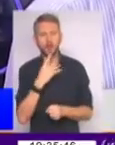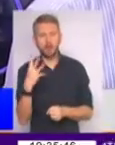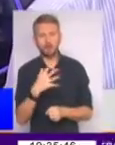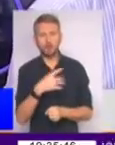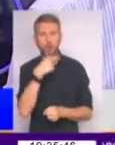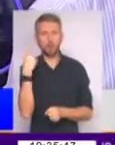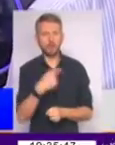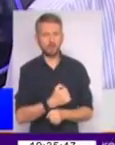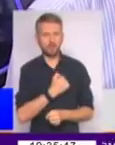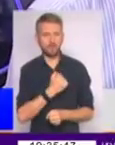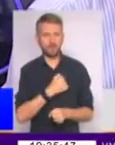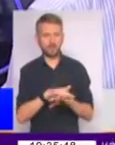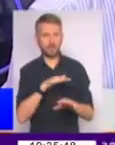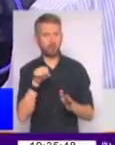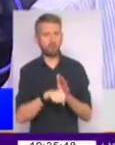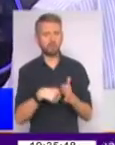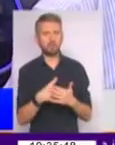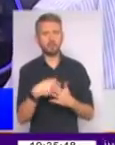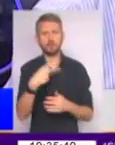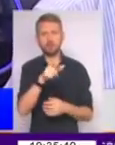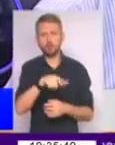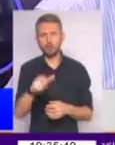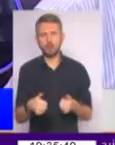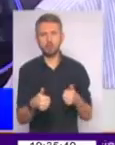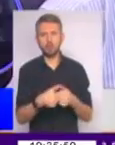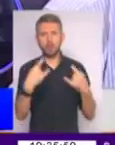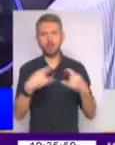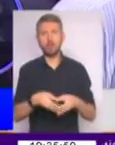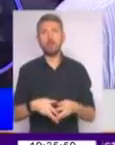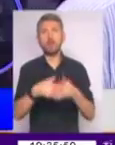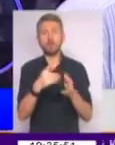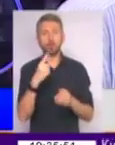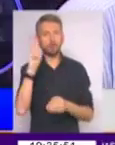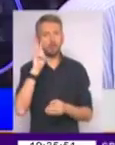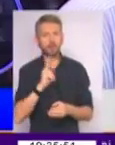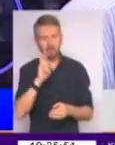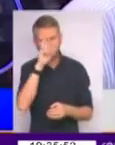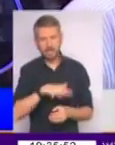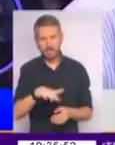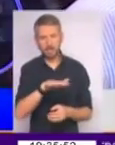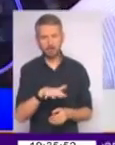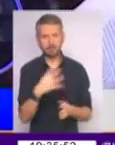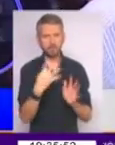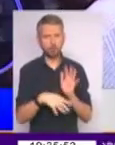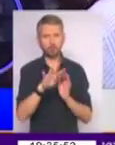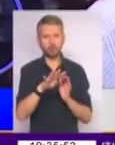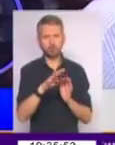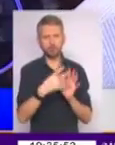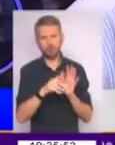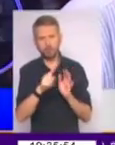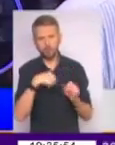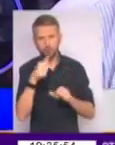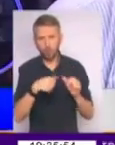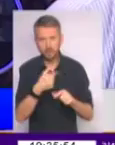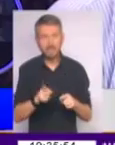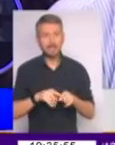війська, вбивши біля 20 чоловік коло телевежі одної з прибалтійських країн у 90 чи 91-му році.